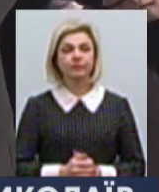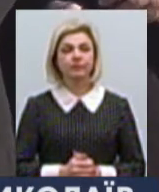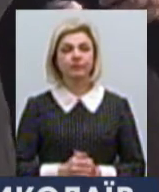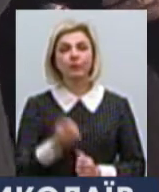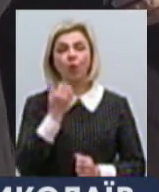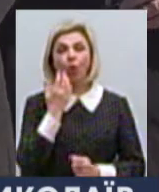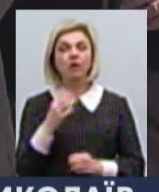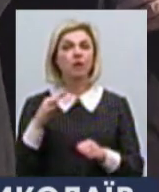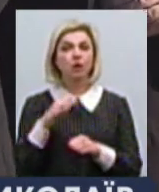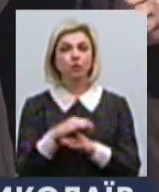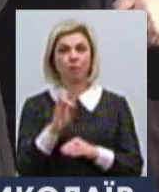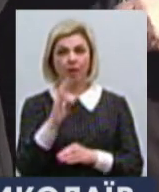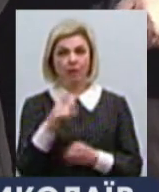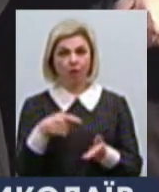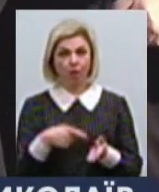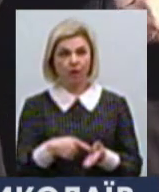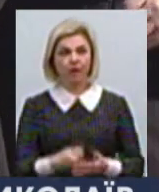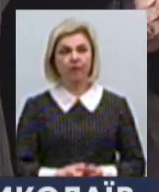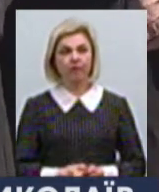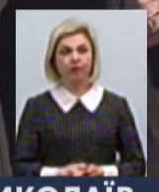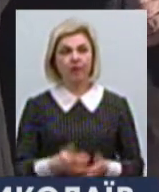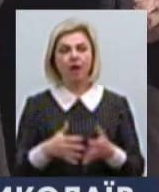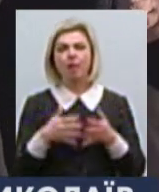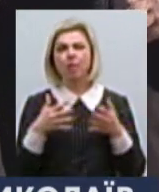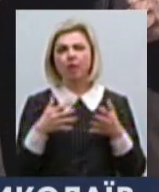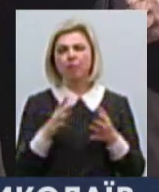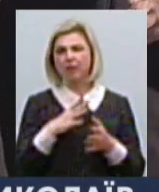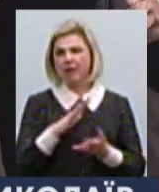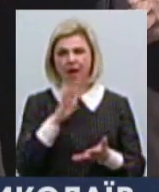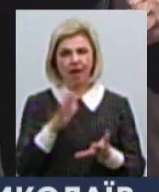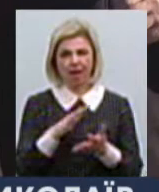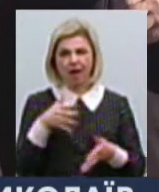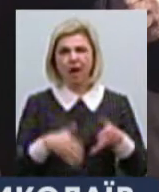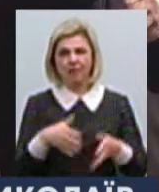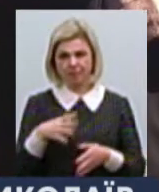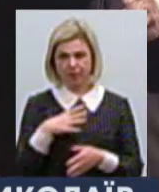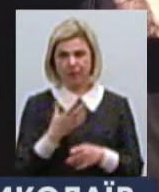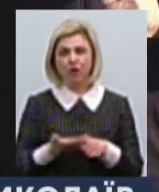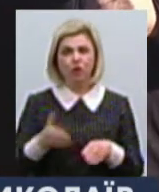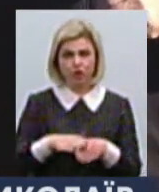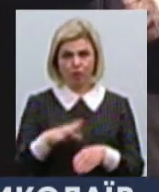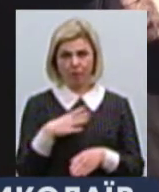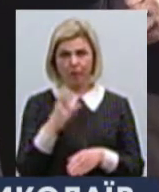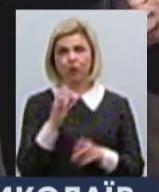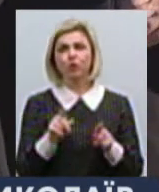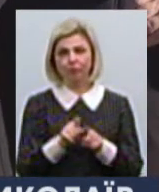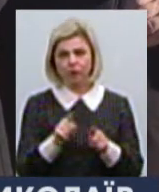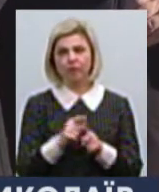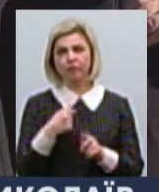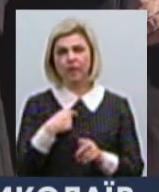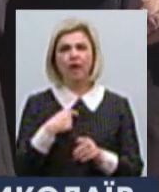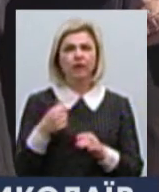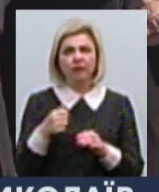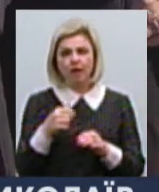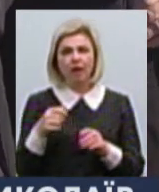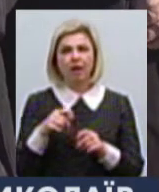до Миколаїв, велика грязь була. Вот. Тяжело було, але все-таки ми пробралися і